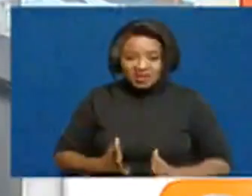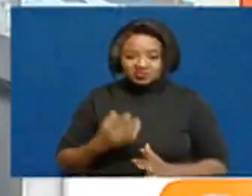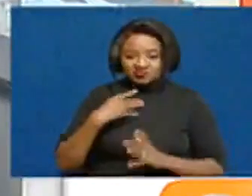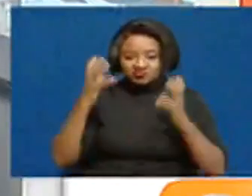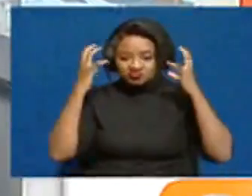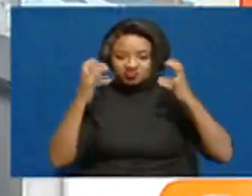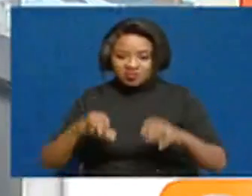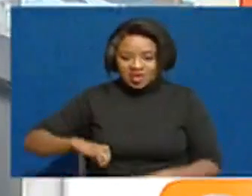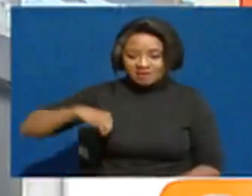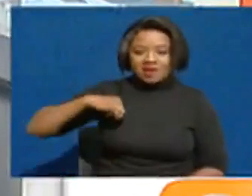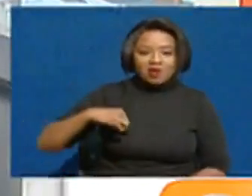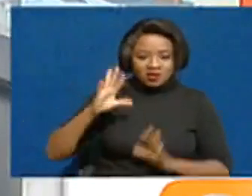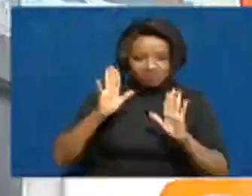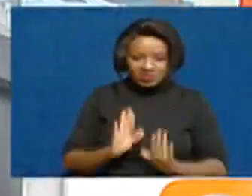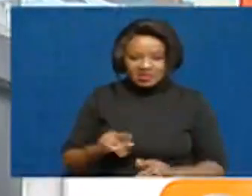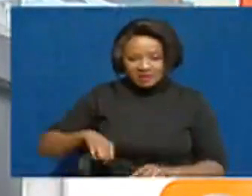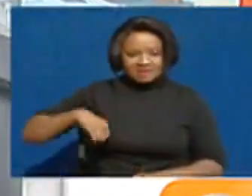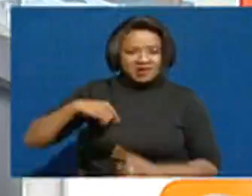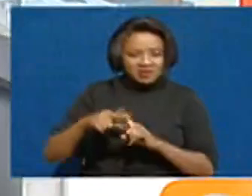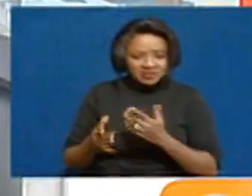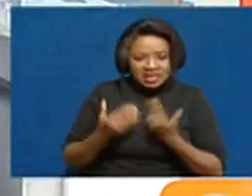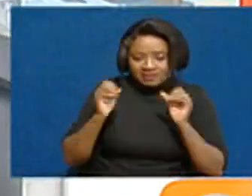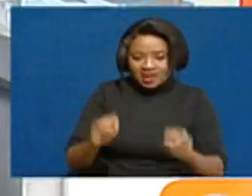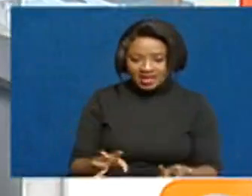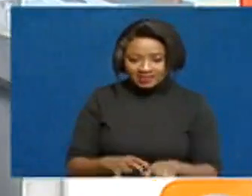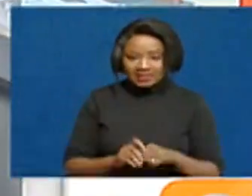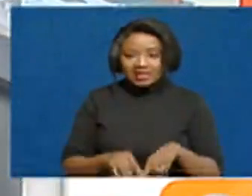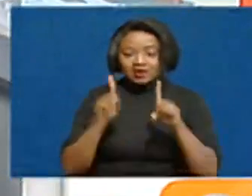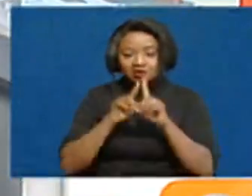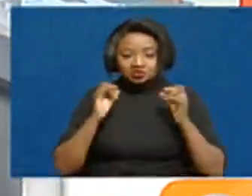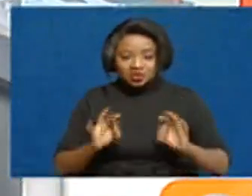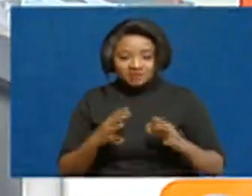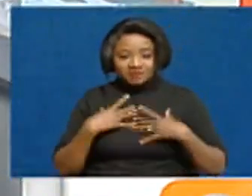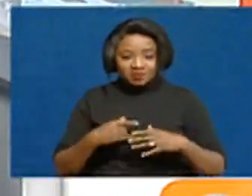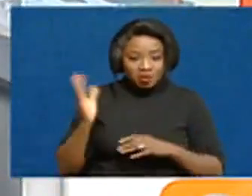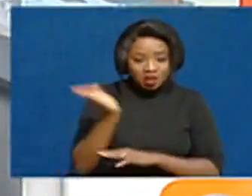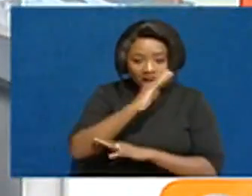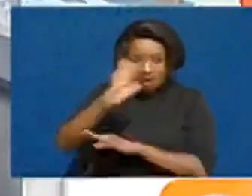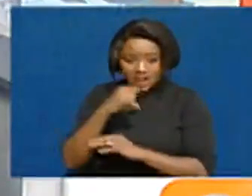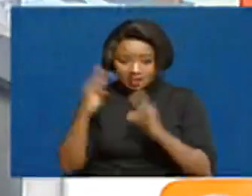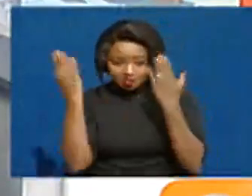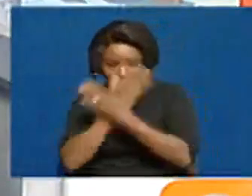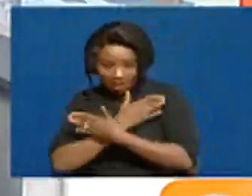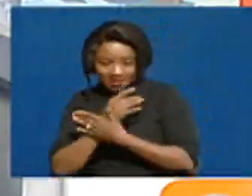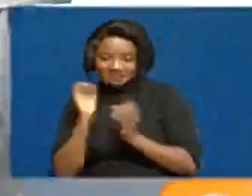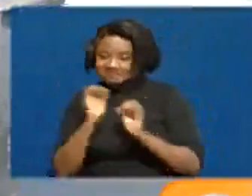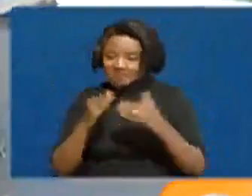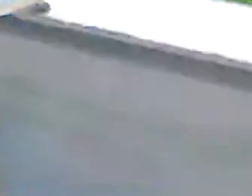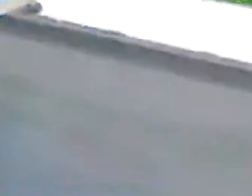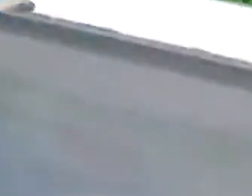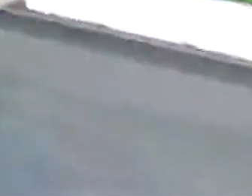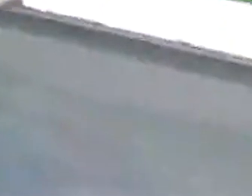lakini kiburi si maungwana. Vita vya upanga havipiganwi kwenye giza. Ya tafakari.